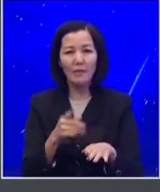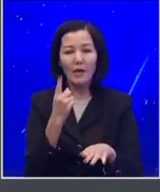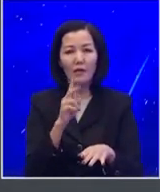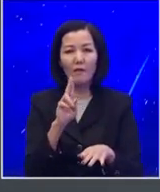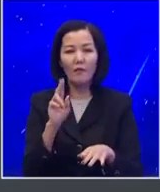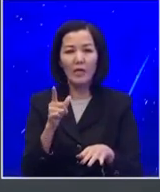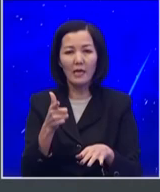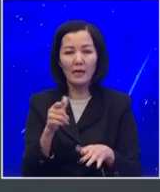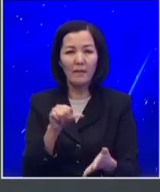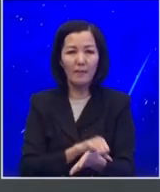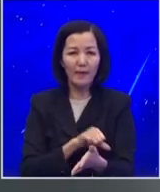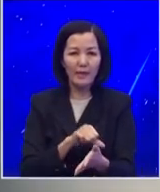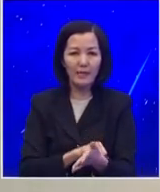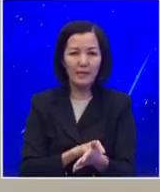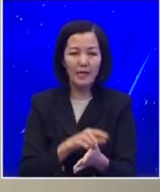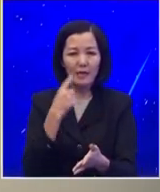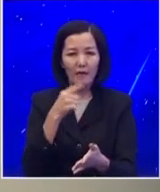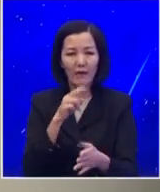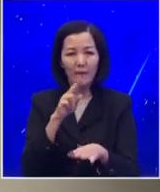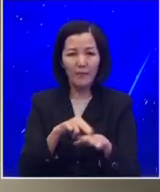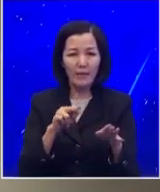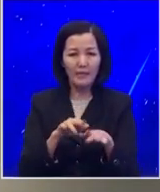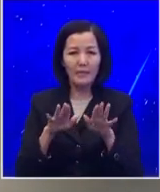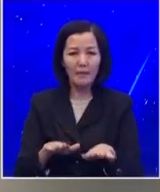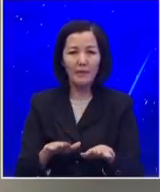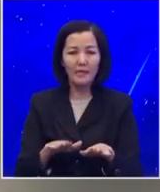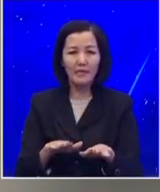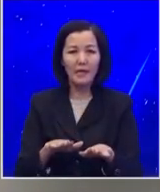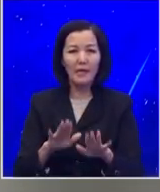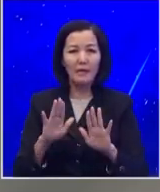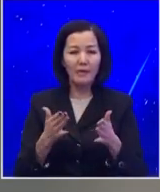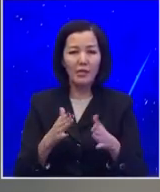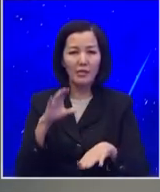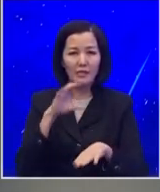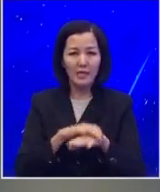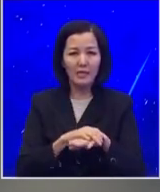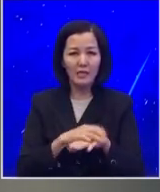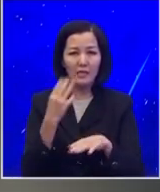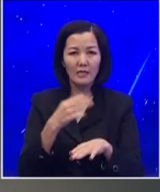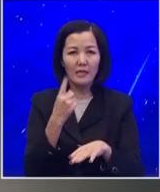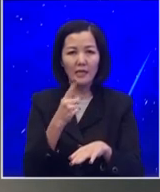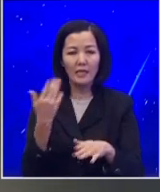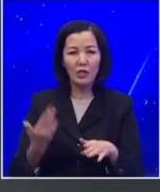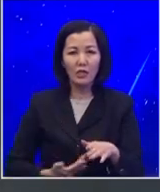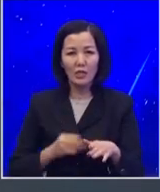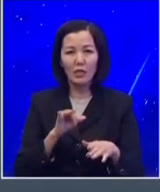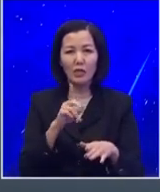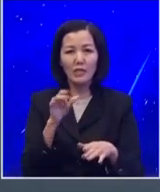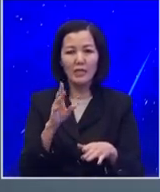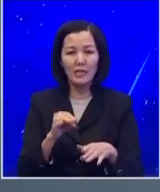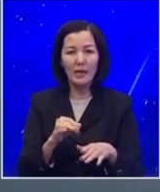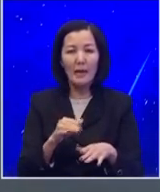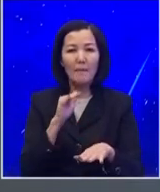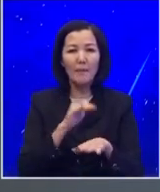1 килограмма, пояснили в полиции. На месте происшествия задержан подозреваемый 41-летний житель Жезказгана.